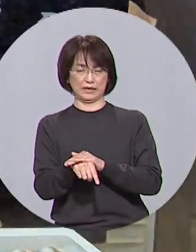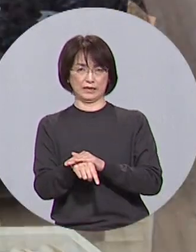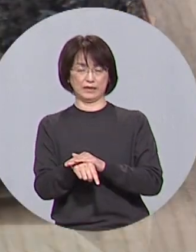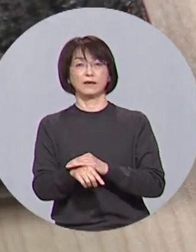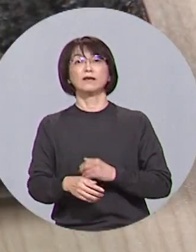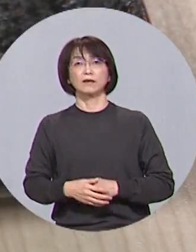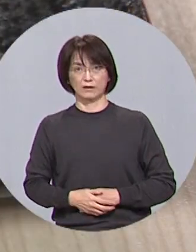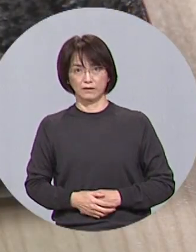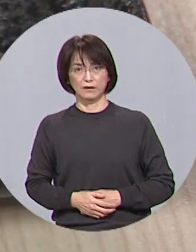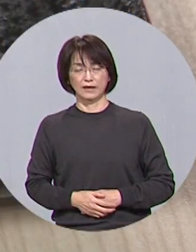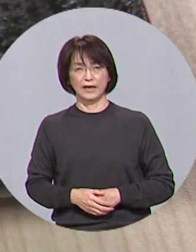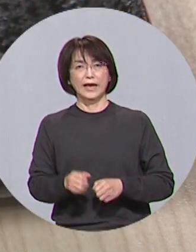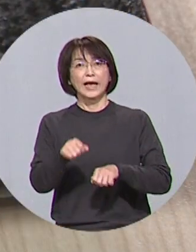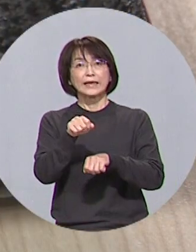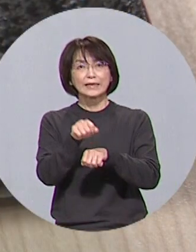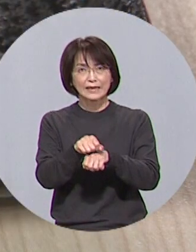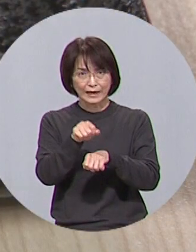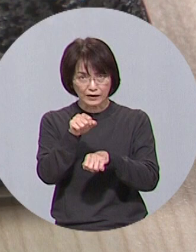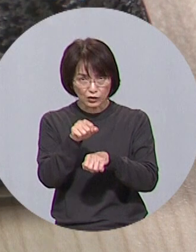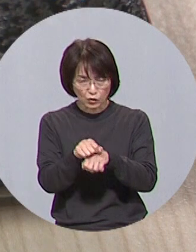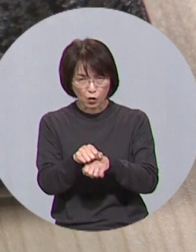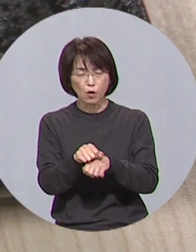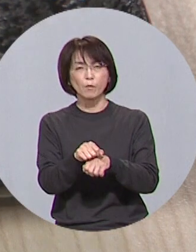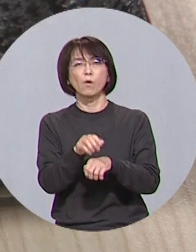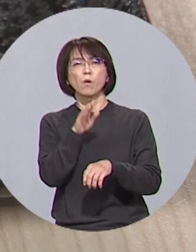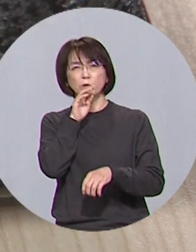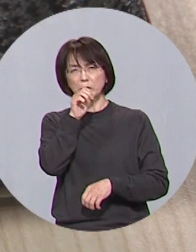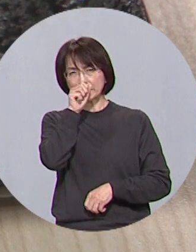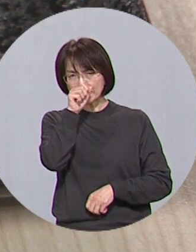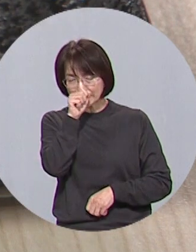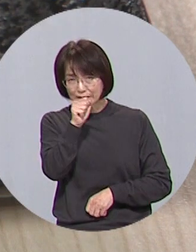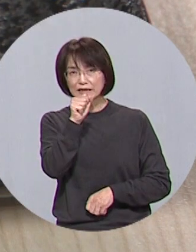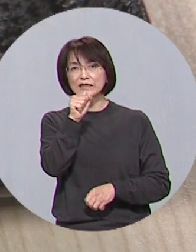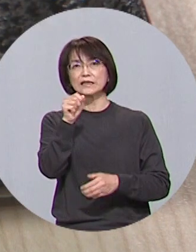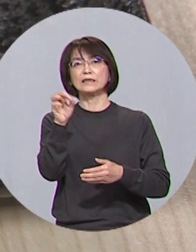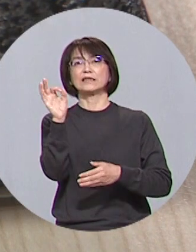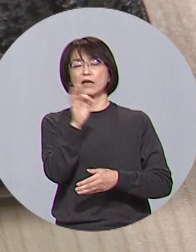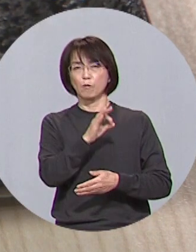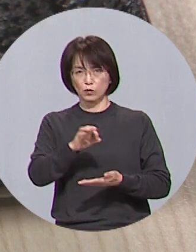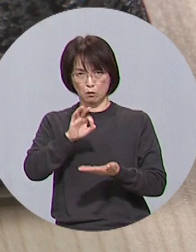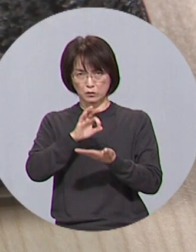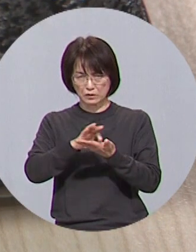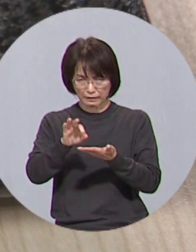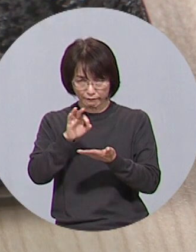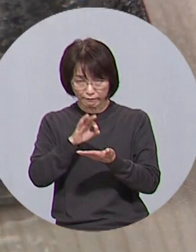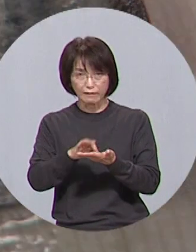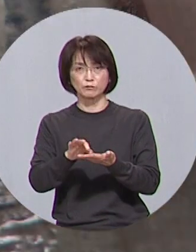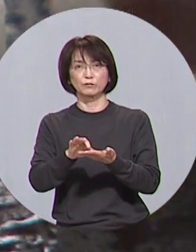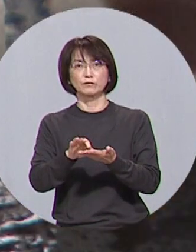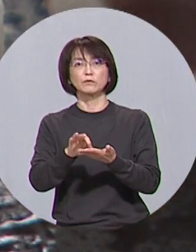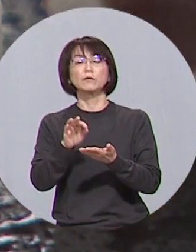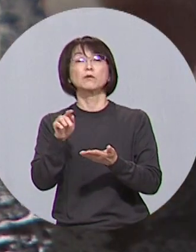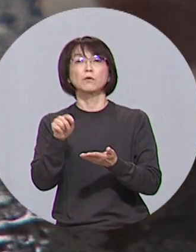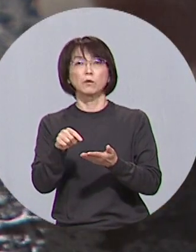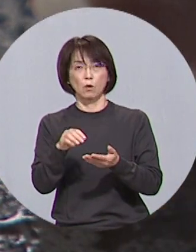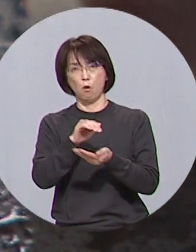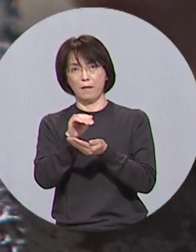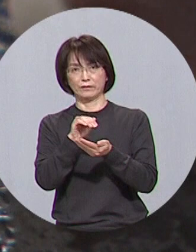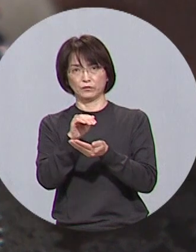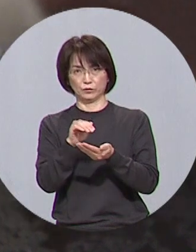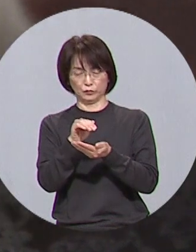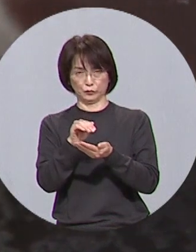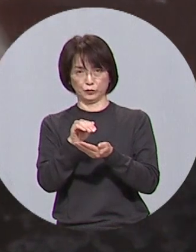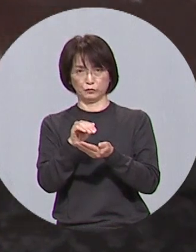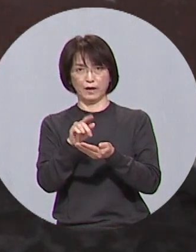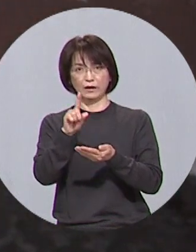です。原材料の小豆一粒、うん、米一粒のこだわりから生まれるこの十万石饅頭は